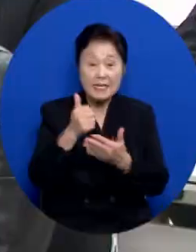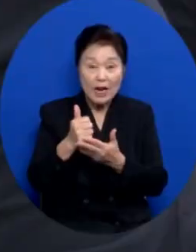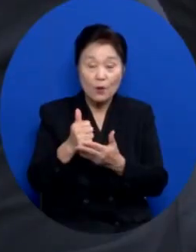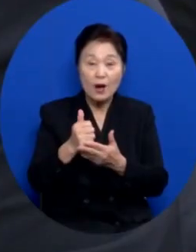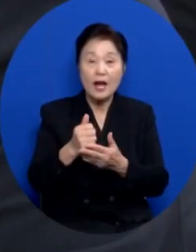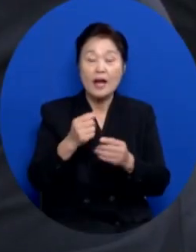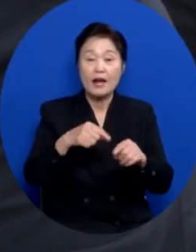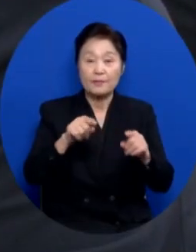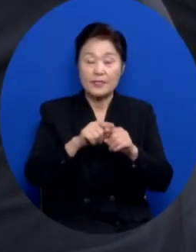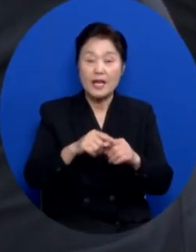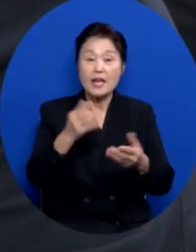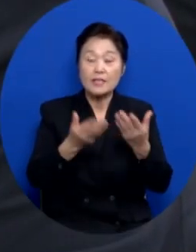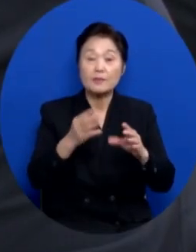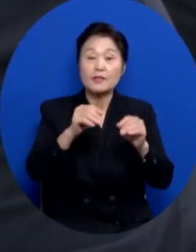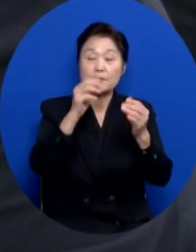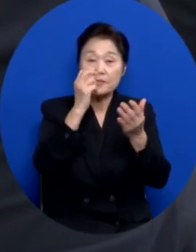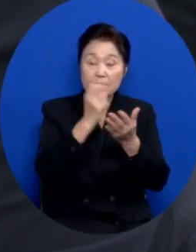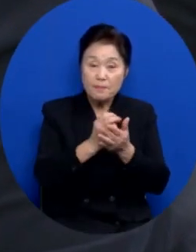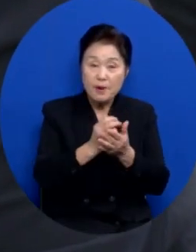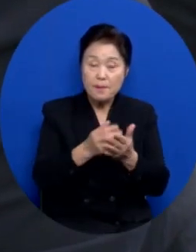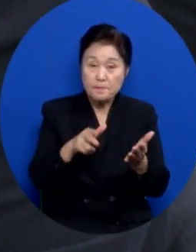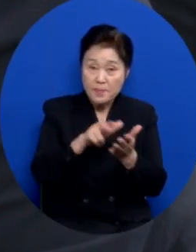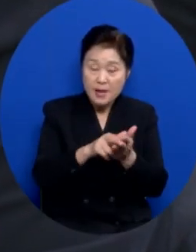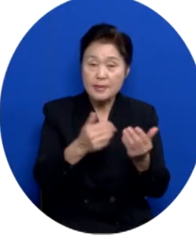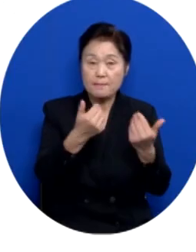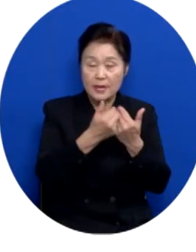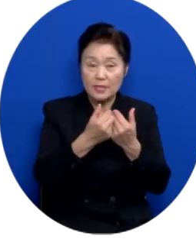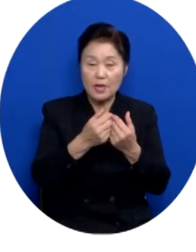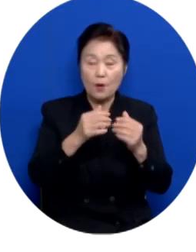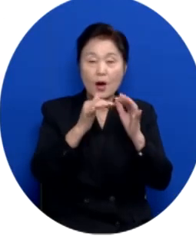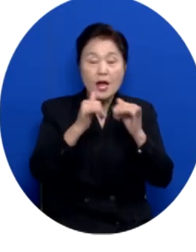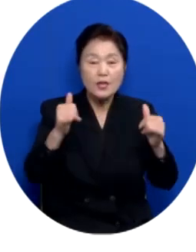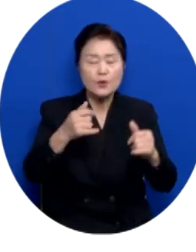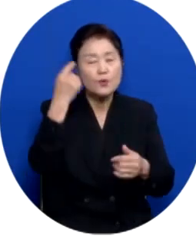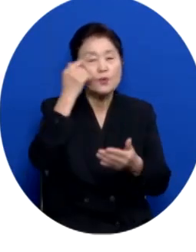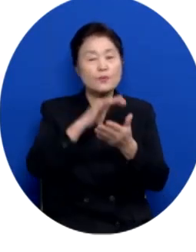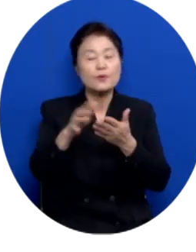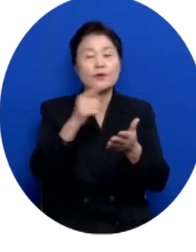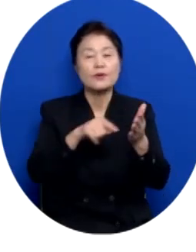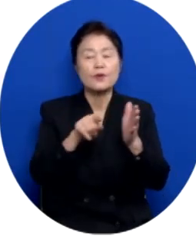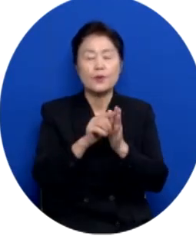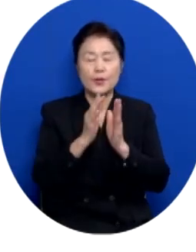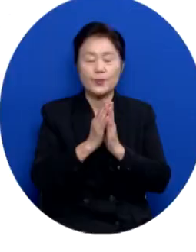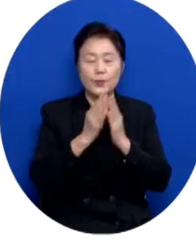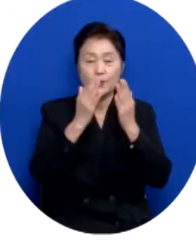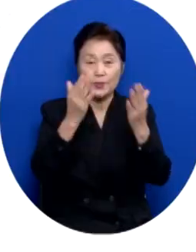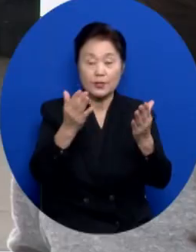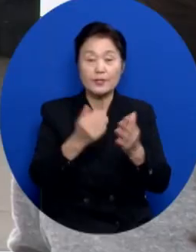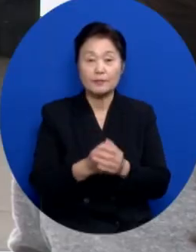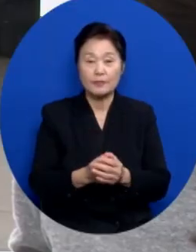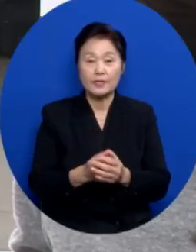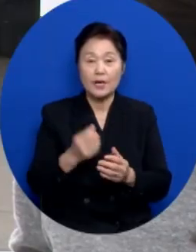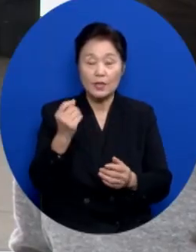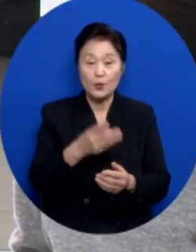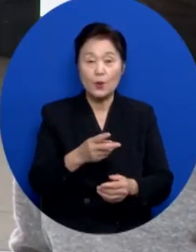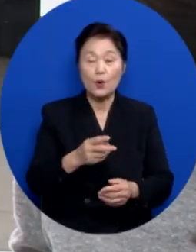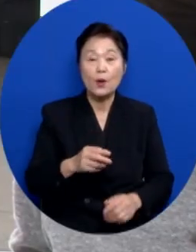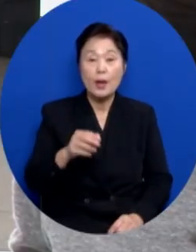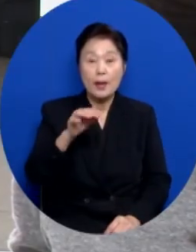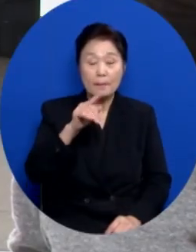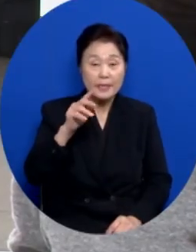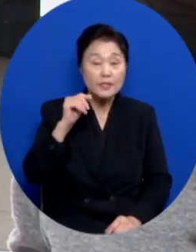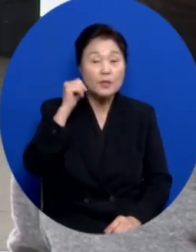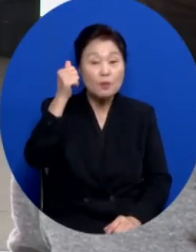회장이 차별금지법 제정 반대와 인류의 평화 등을 위해 기도했습니다. 이어 포항 YMCA 박선영